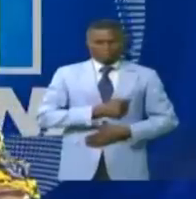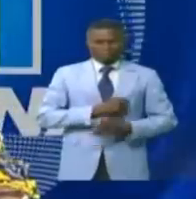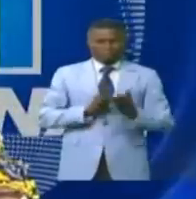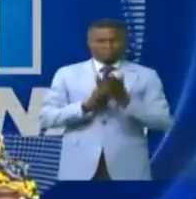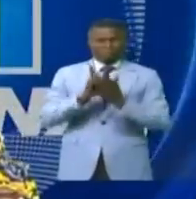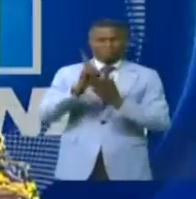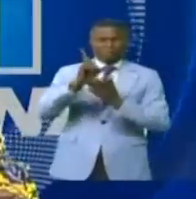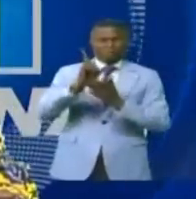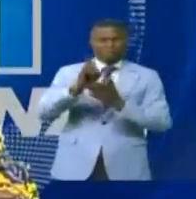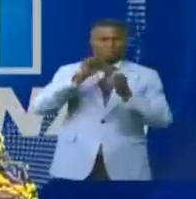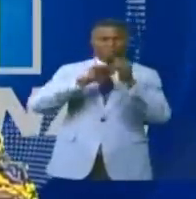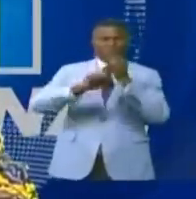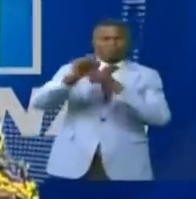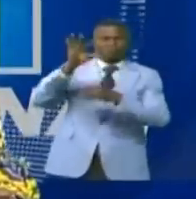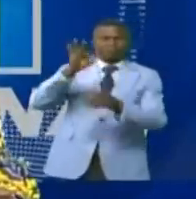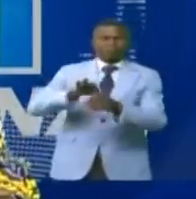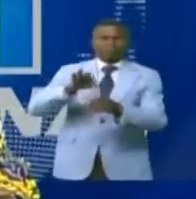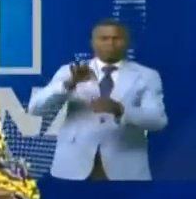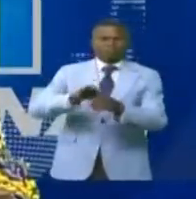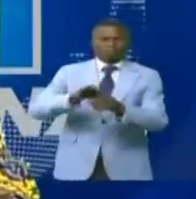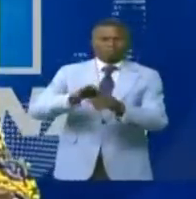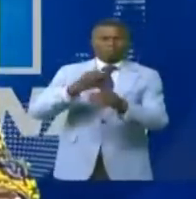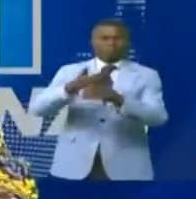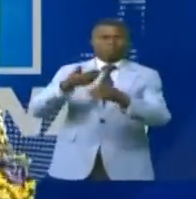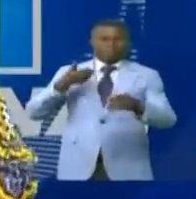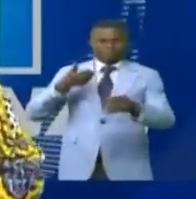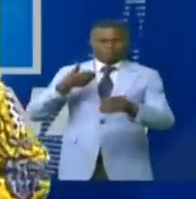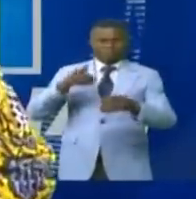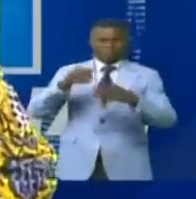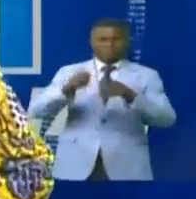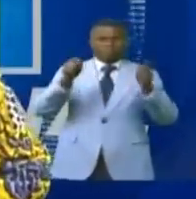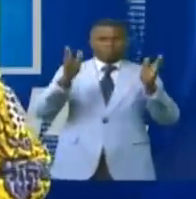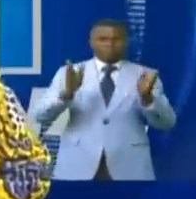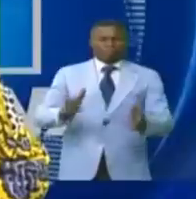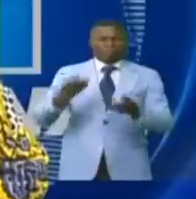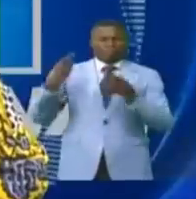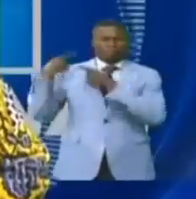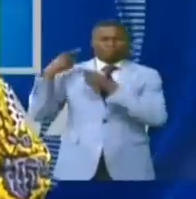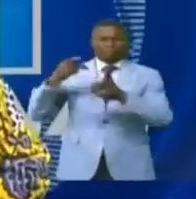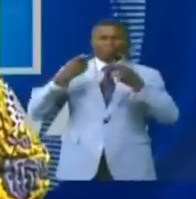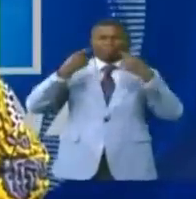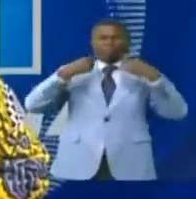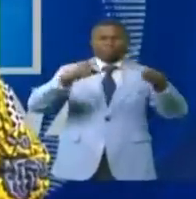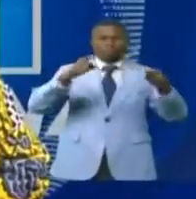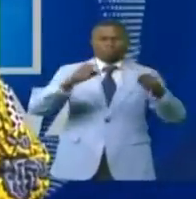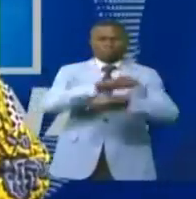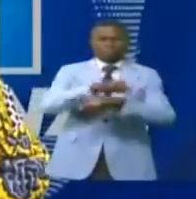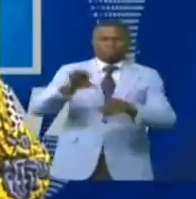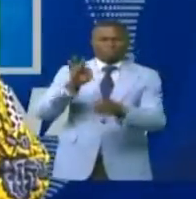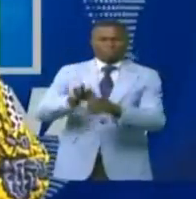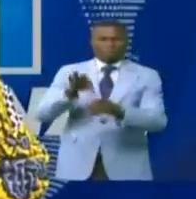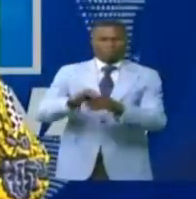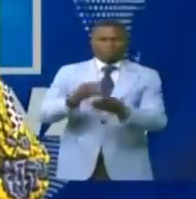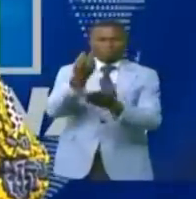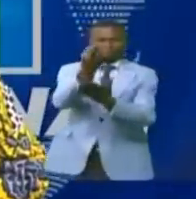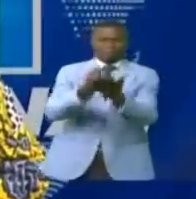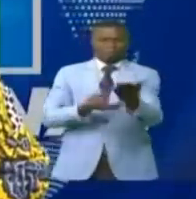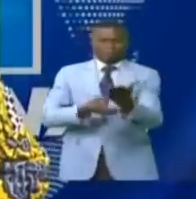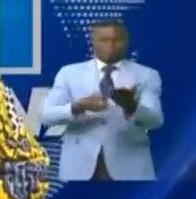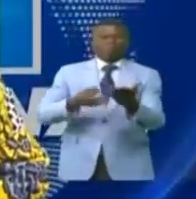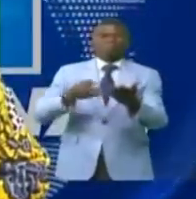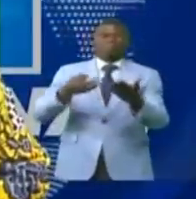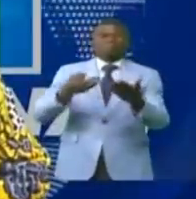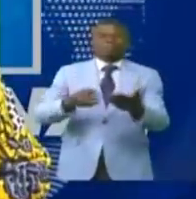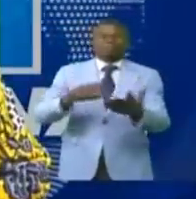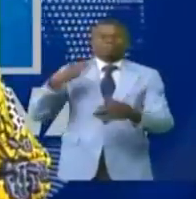flèche d'une campagne électorale précoce dans les médias depuis la publication par la CENI de la liste définitive